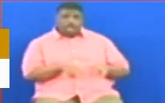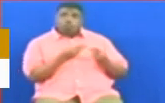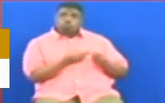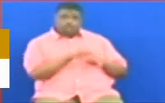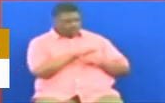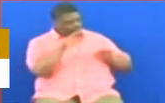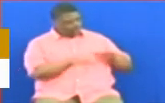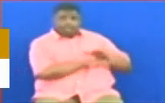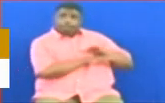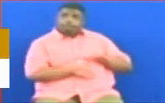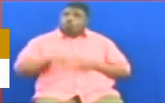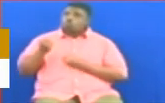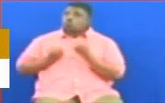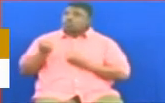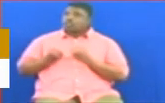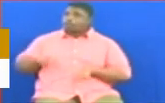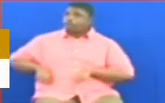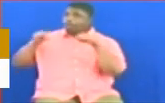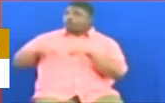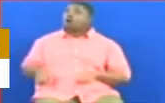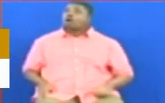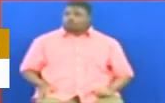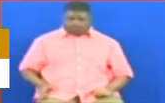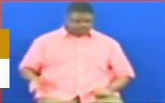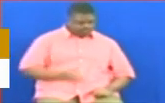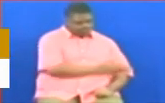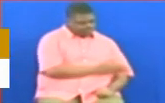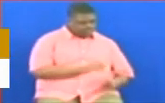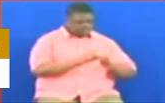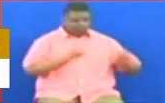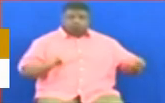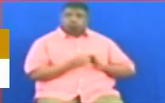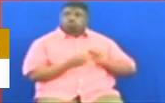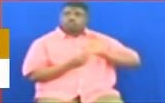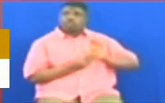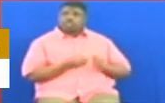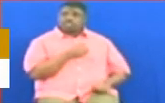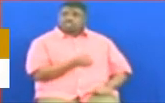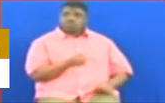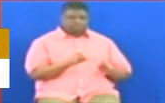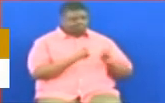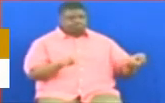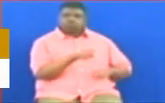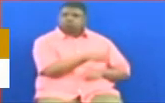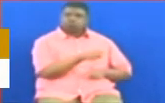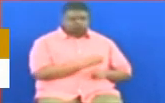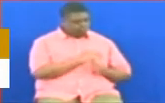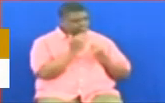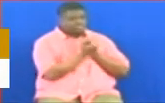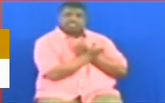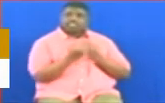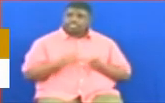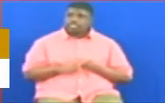mkurugenzi wa mamlaka. Mheshimiwa Mwenyekiti, kifungu cha 18 na chenyewe kilionekana ni kifungu ambacho kinatoa kinga